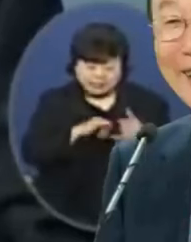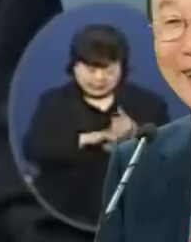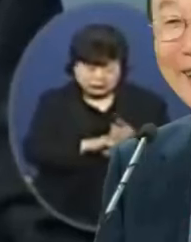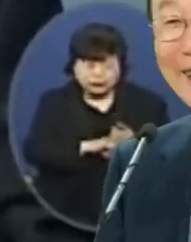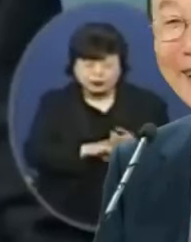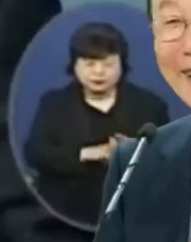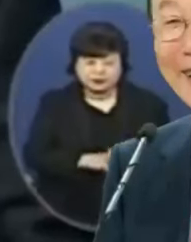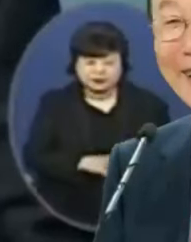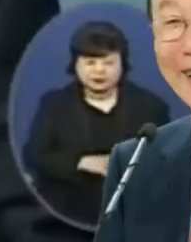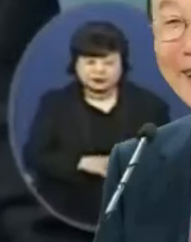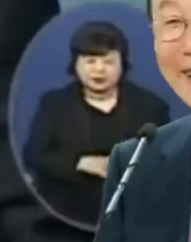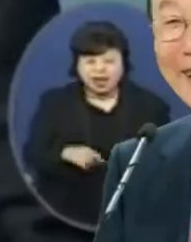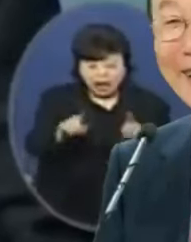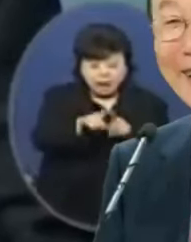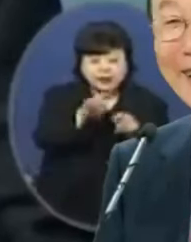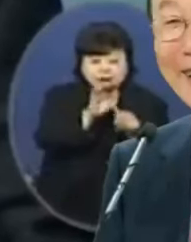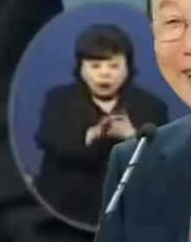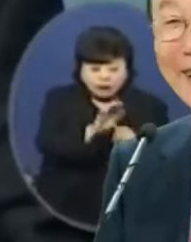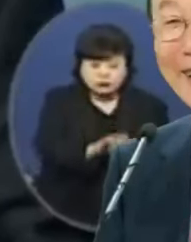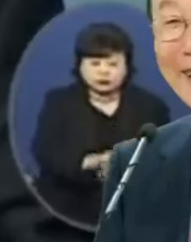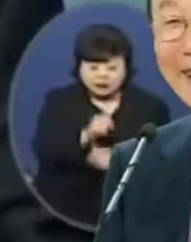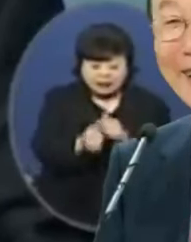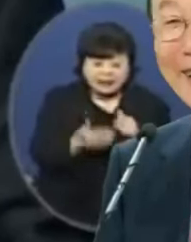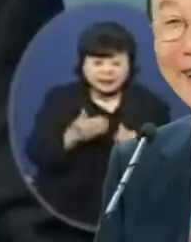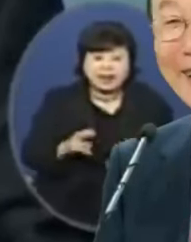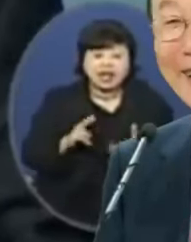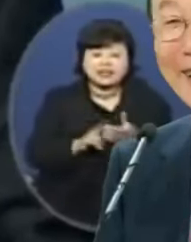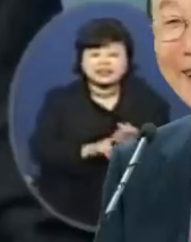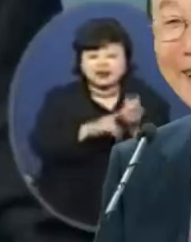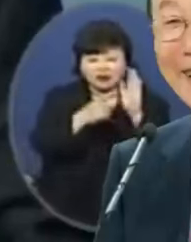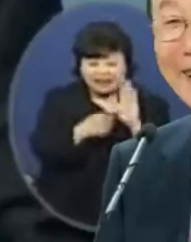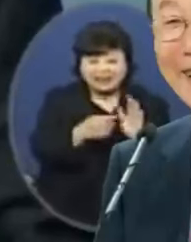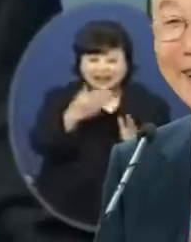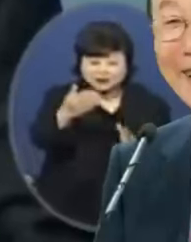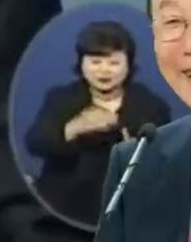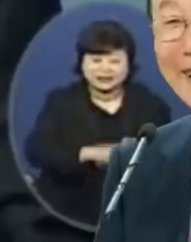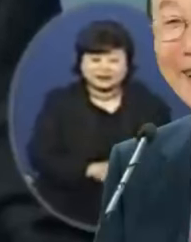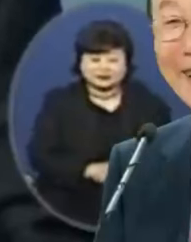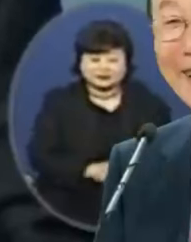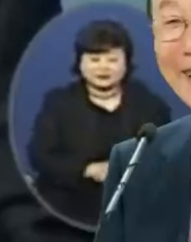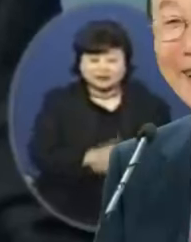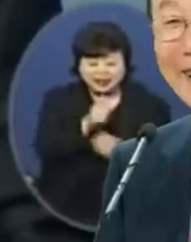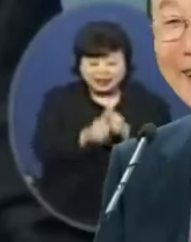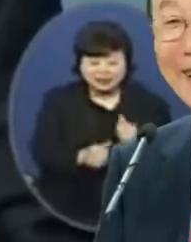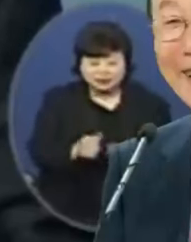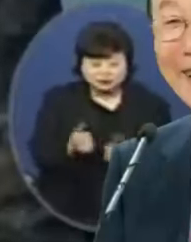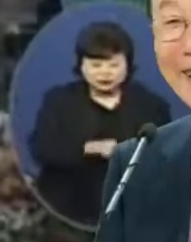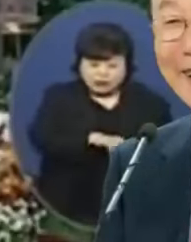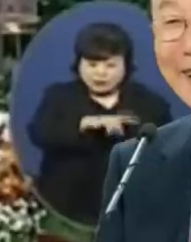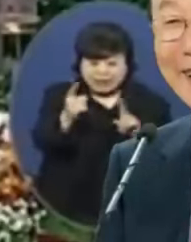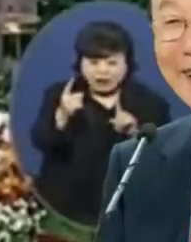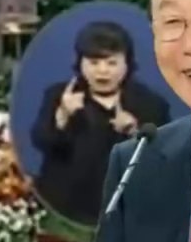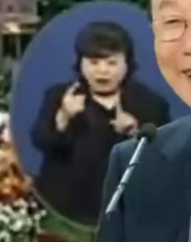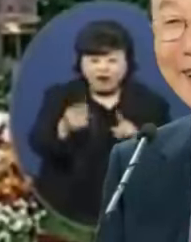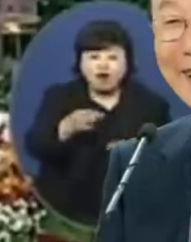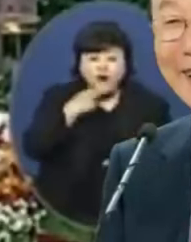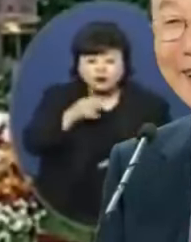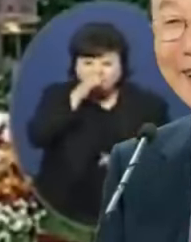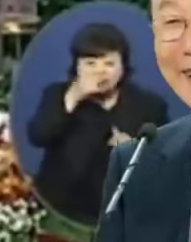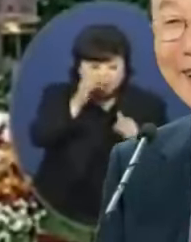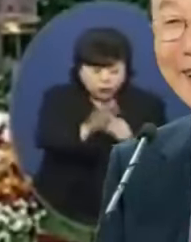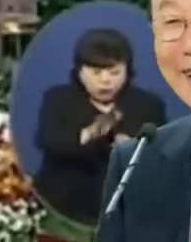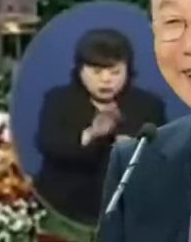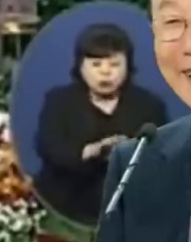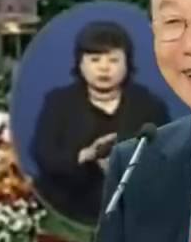가나 함께함으로 하나님이 기적을 나타내 주시는 것입니다. 하나님은 죽은 자를 살리시며 없는 것을 있는